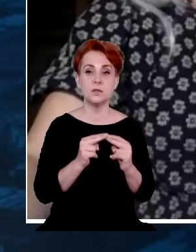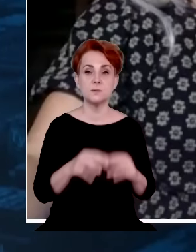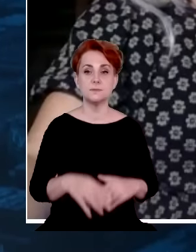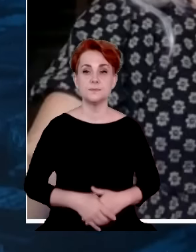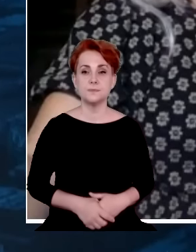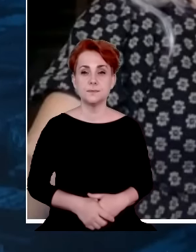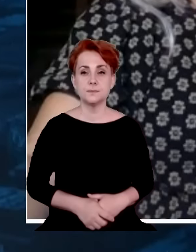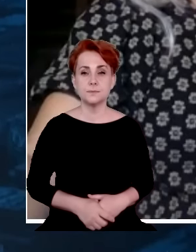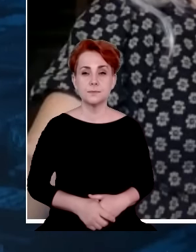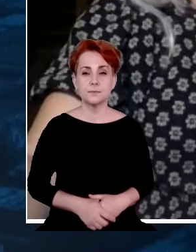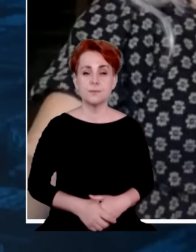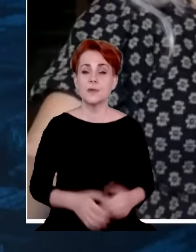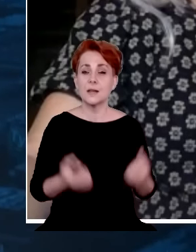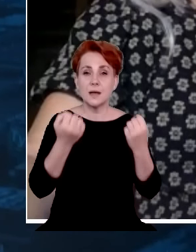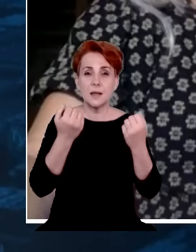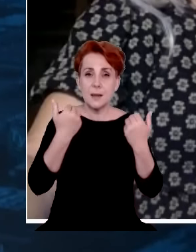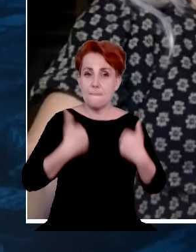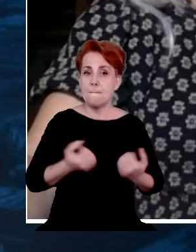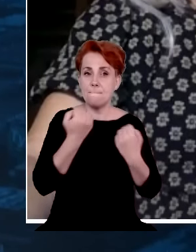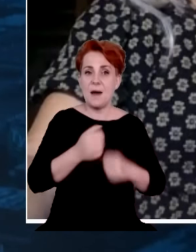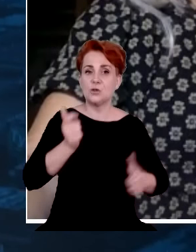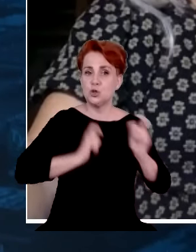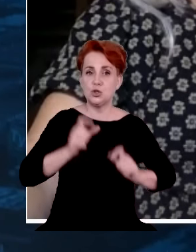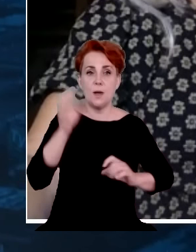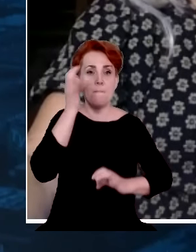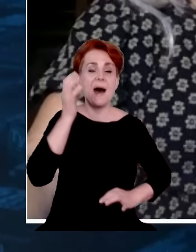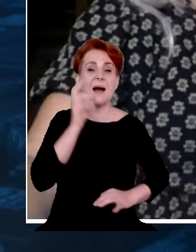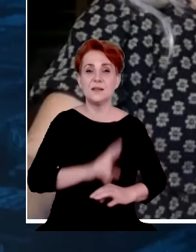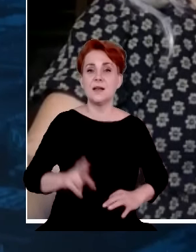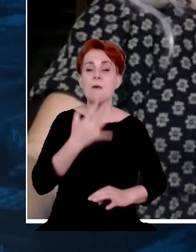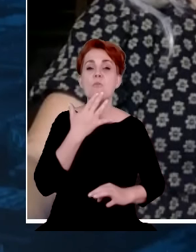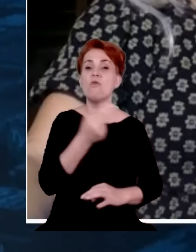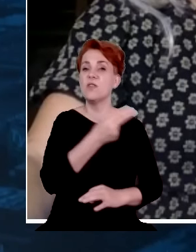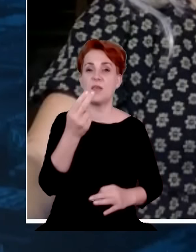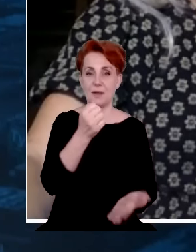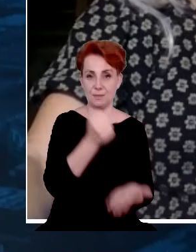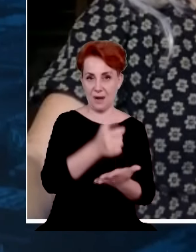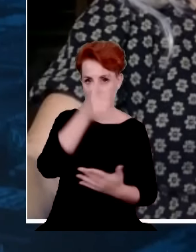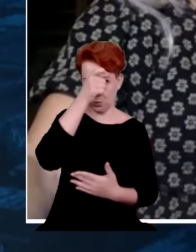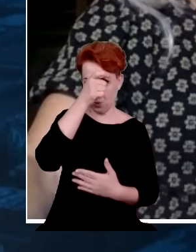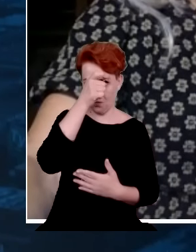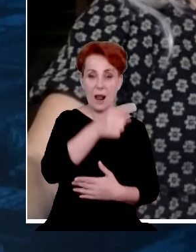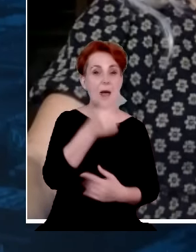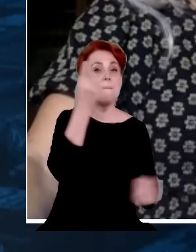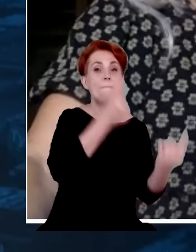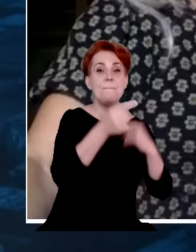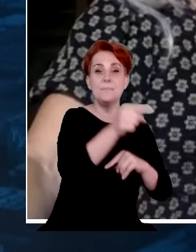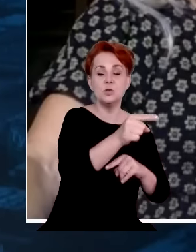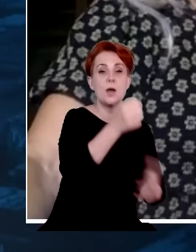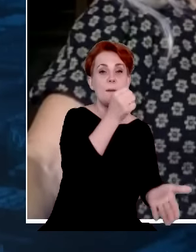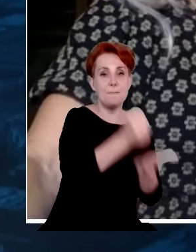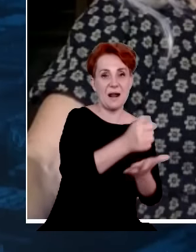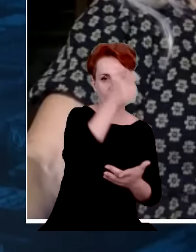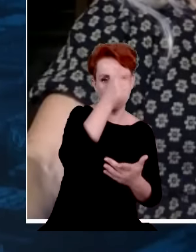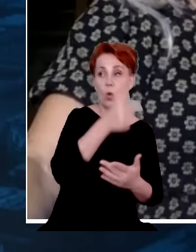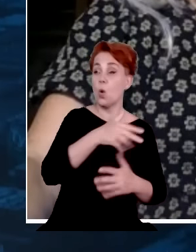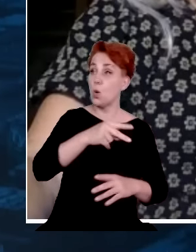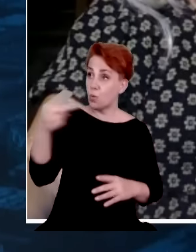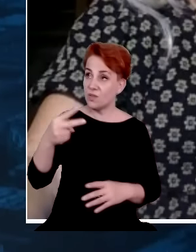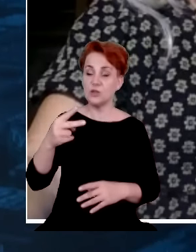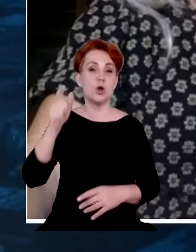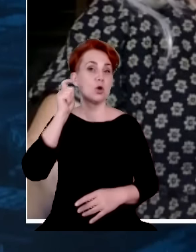ja się bardzo cieszę że pani radna mówi o prawach człowieka tylko pani utożsamia prawa człowieka jako prawo kobiety do tego